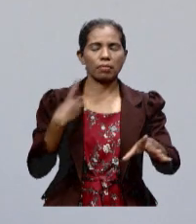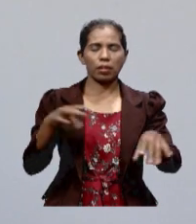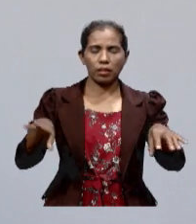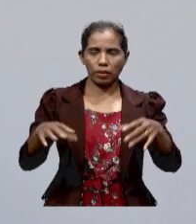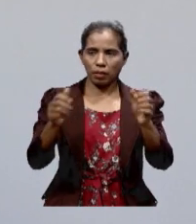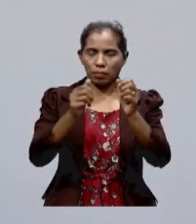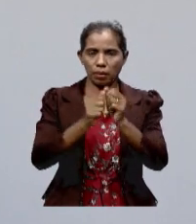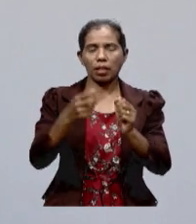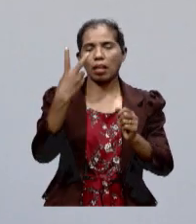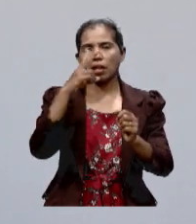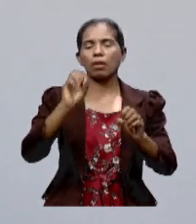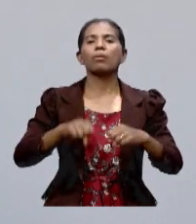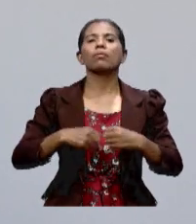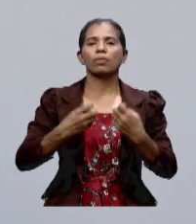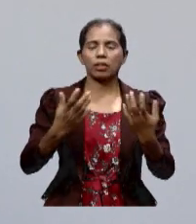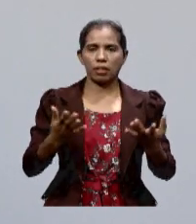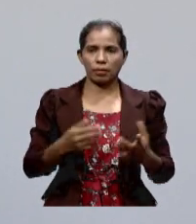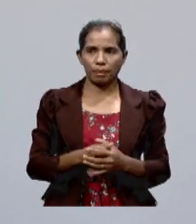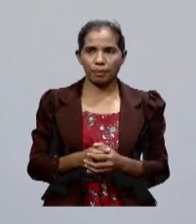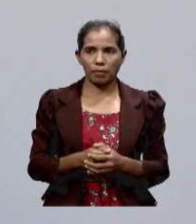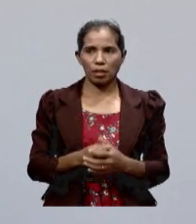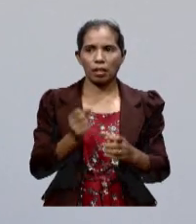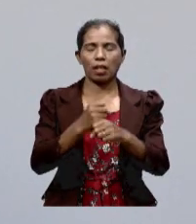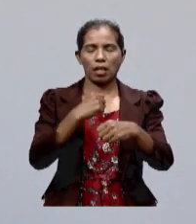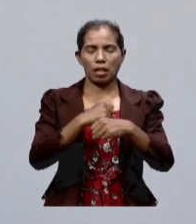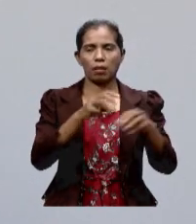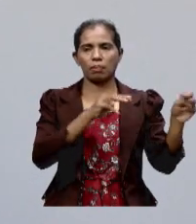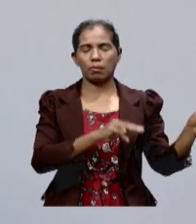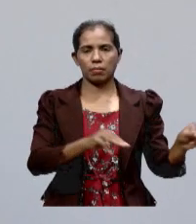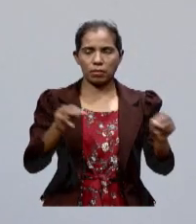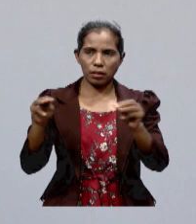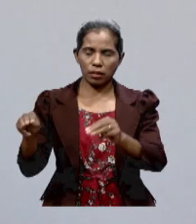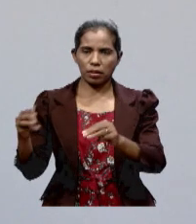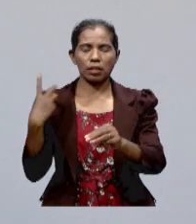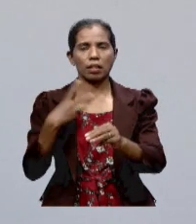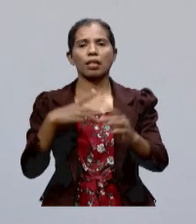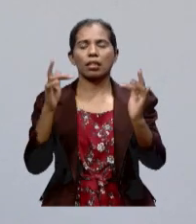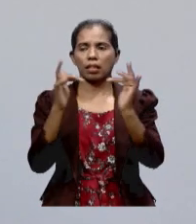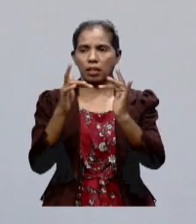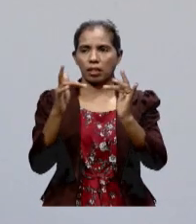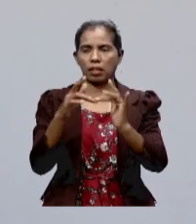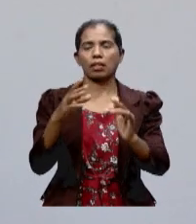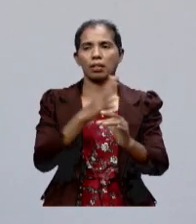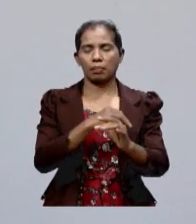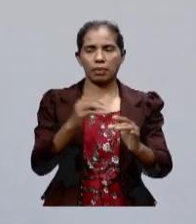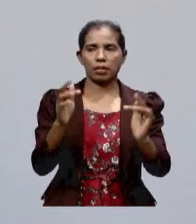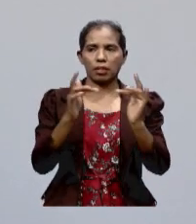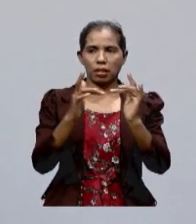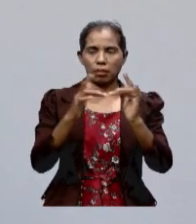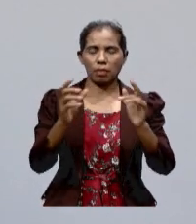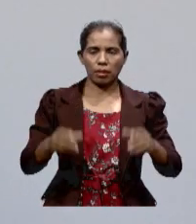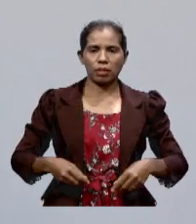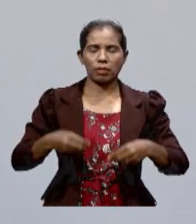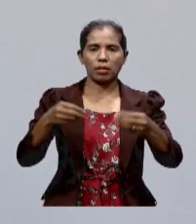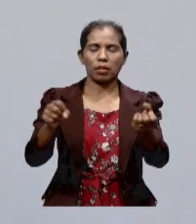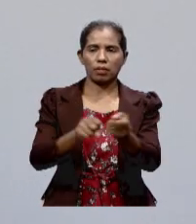para hare onsa atu halu mudah saba itanian internet para internet ne bele fo apoyo ba